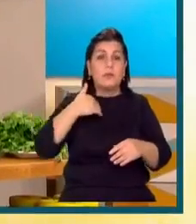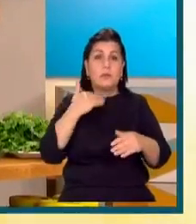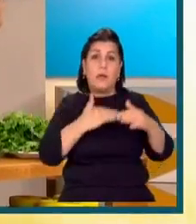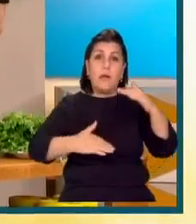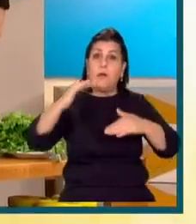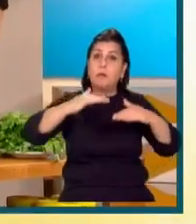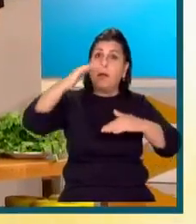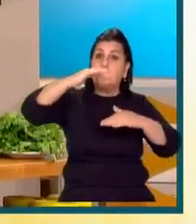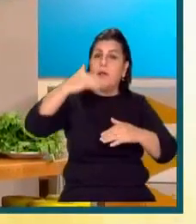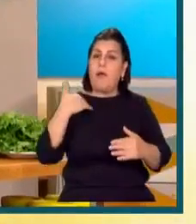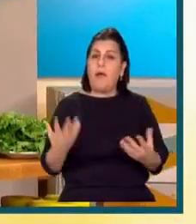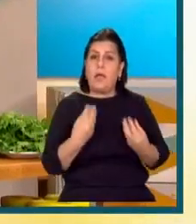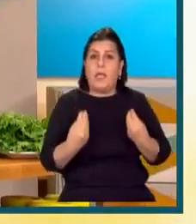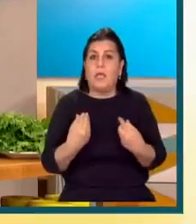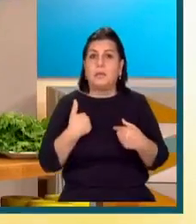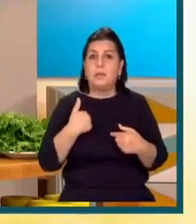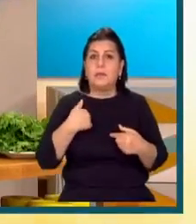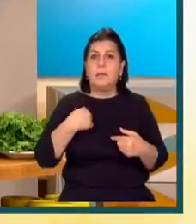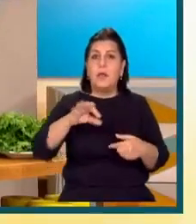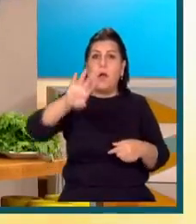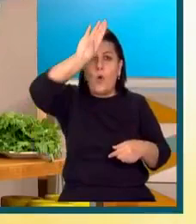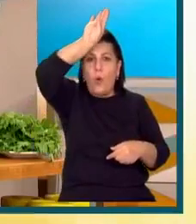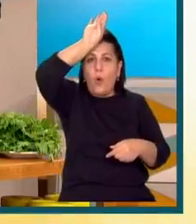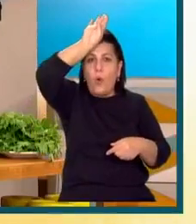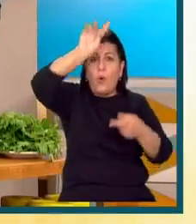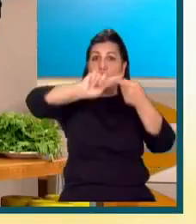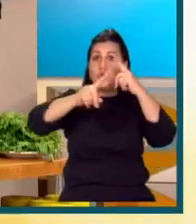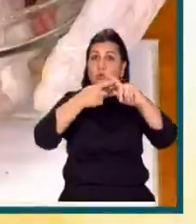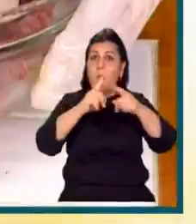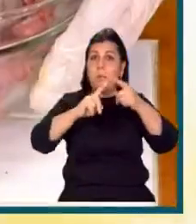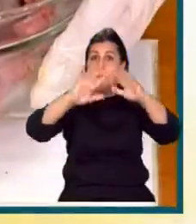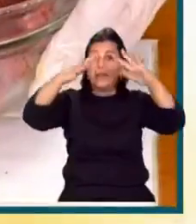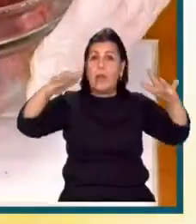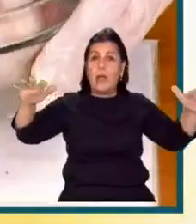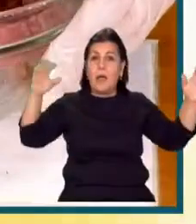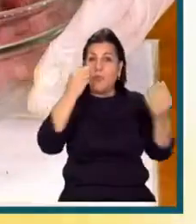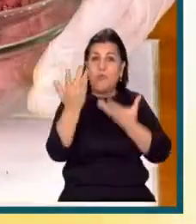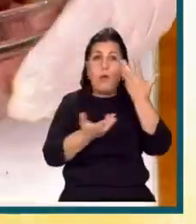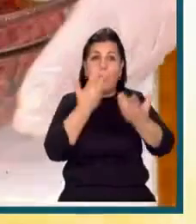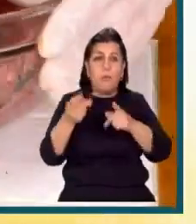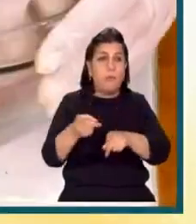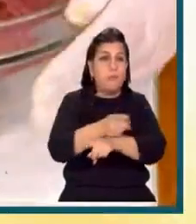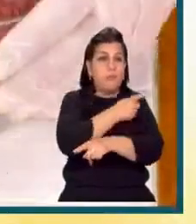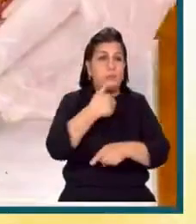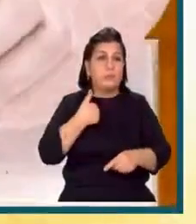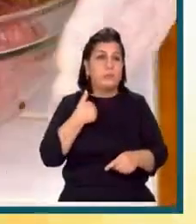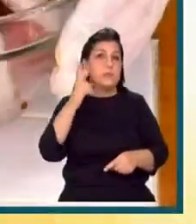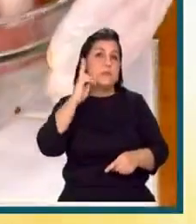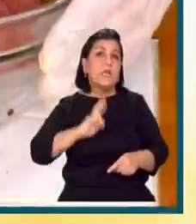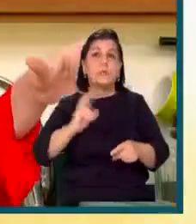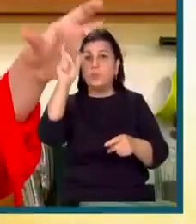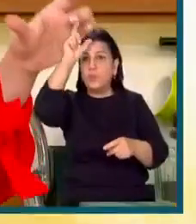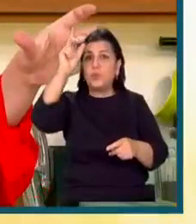iyiyiz kendi bir kere mutfağımız olarak Osmanlı saray mutfakları olarak olsun Türk mutfağı koltuk mu hepsini bakımından